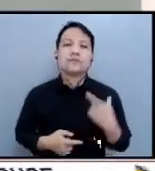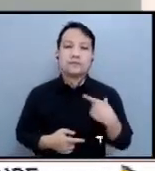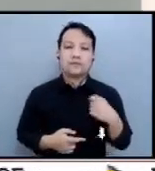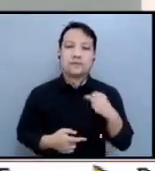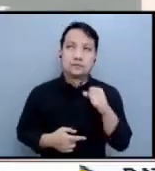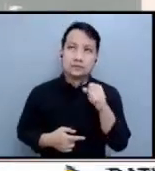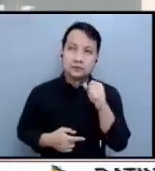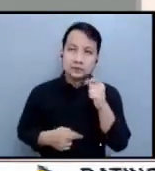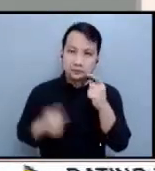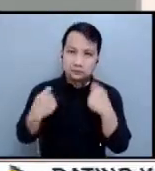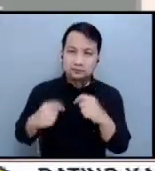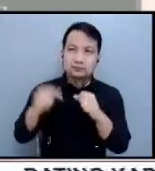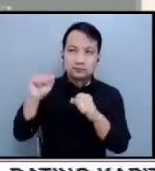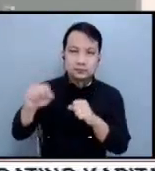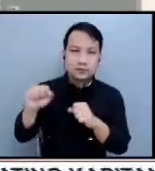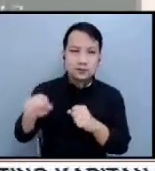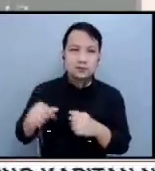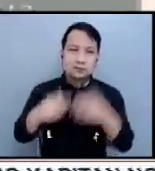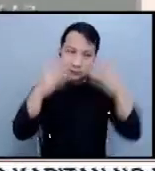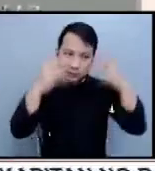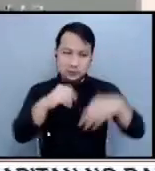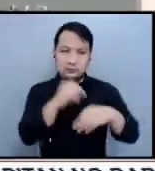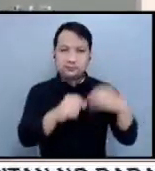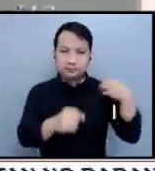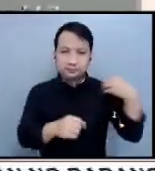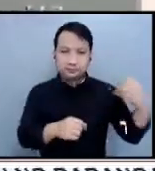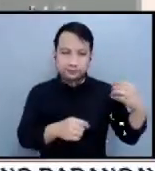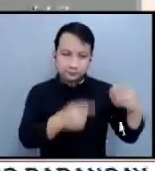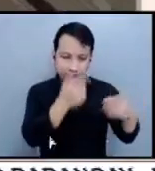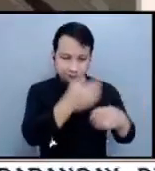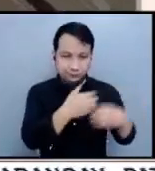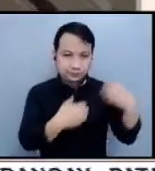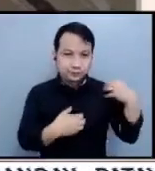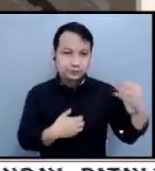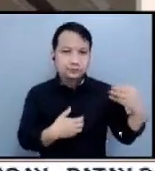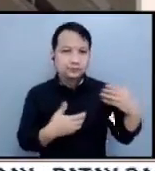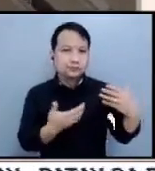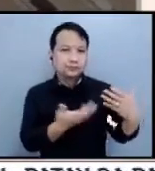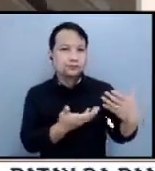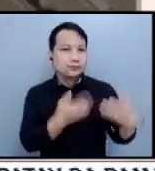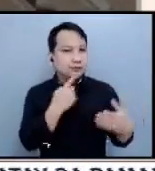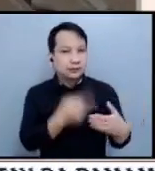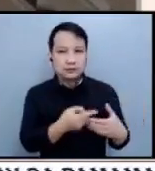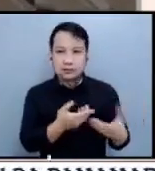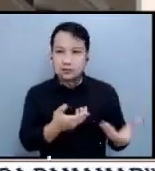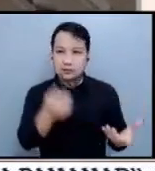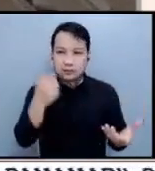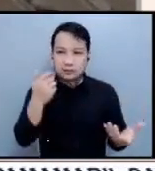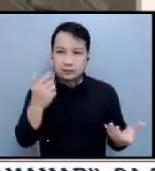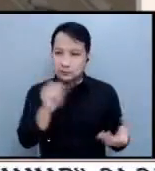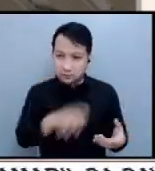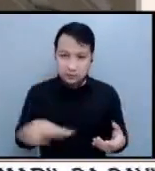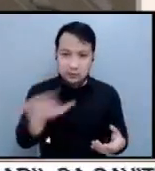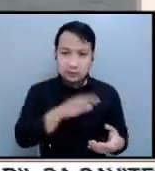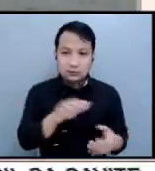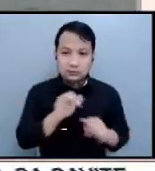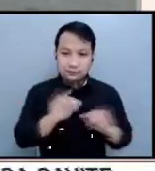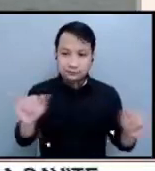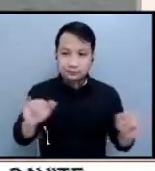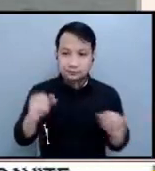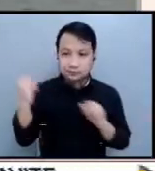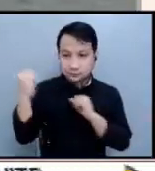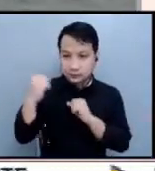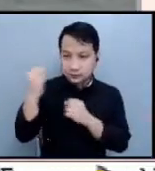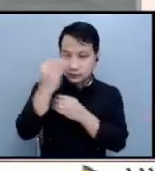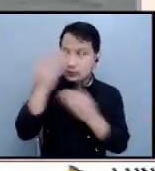I said, merong mga nakukumbinsing mga employers. Hindi ko masasabi na merong lahat ng employers makukumbinsi natin.